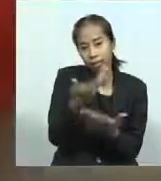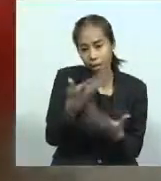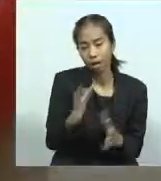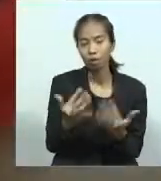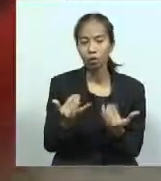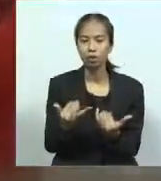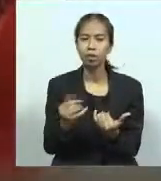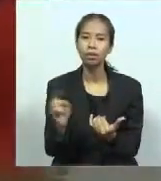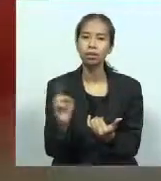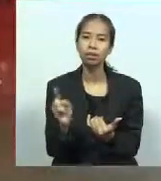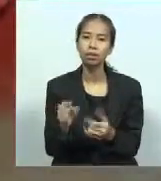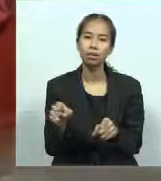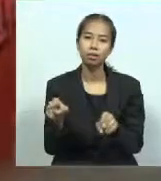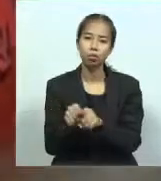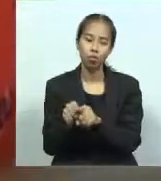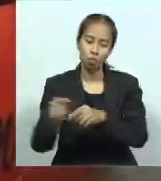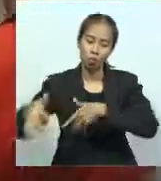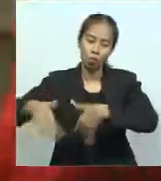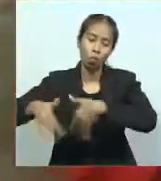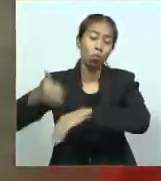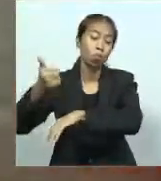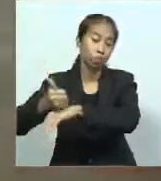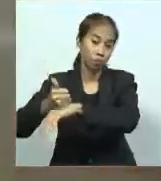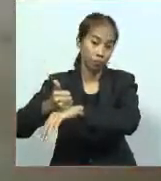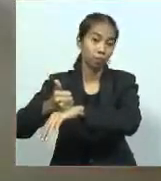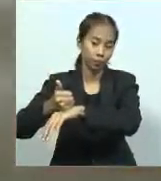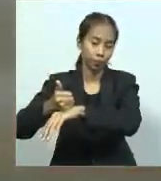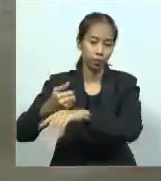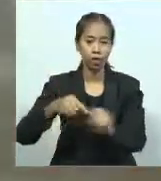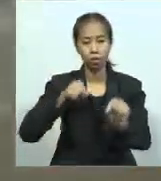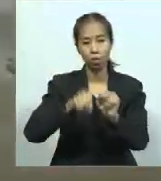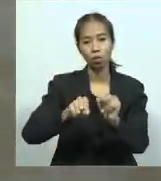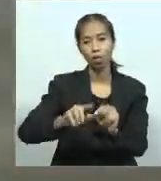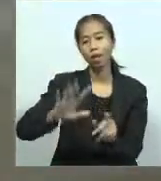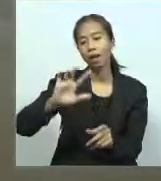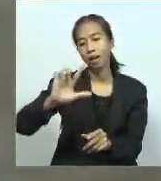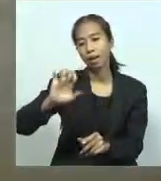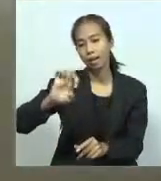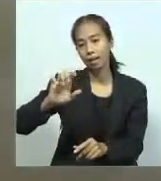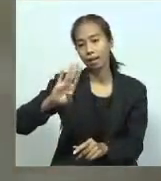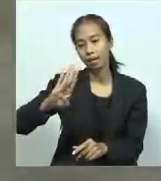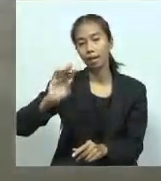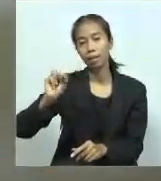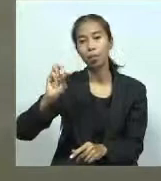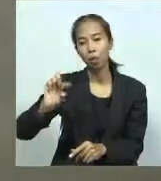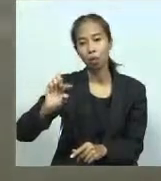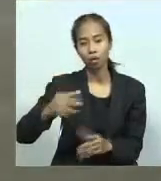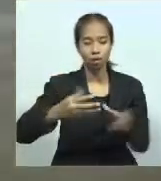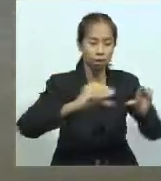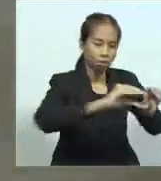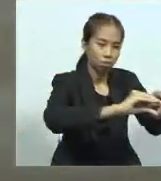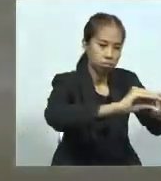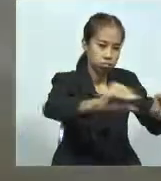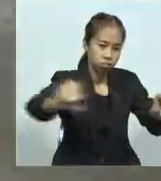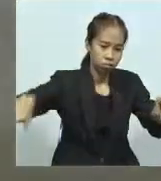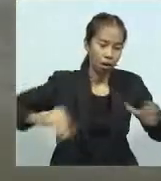ที่ยังร่วมกับผู้นำชุมชนในท้องถิ่นตำบลเกาะลิบงวางแนวทุ่นนะคะซึ่งเป็นแนวเขตเพื่อไม่ให้